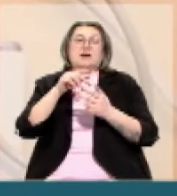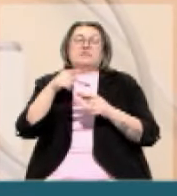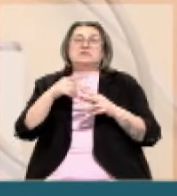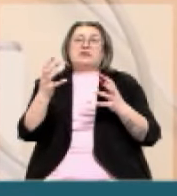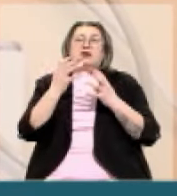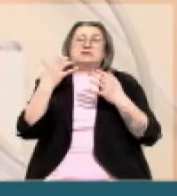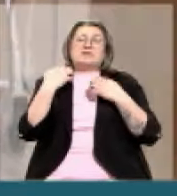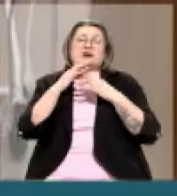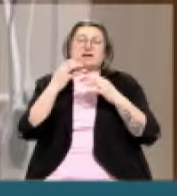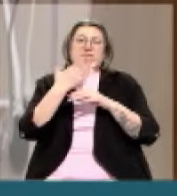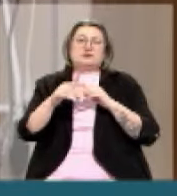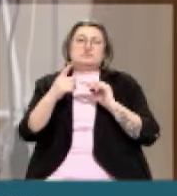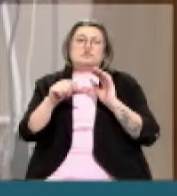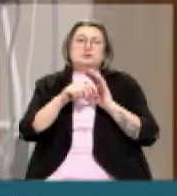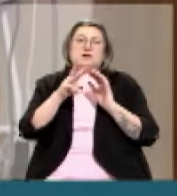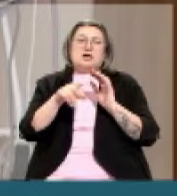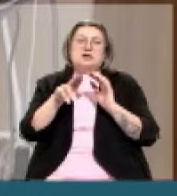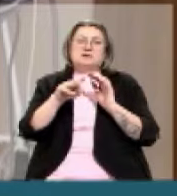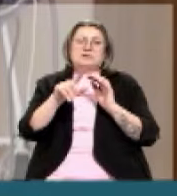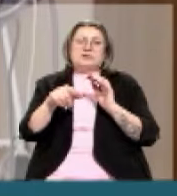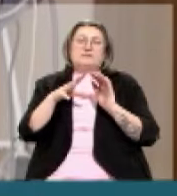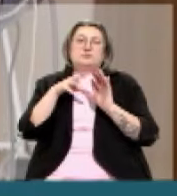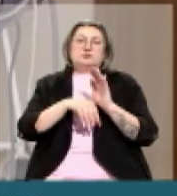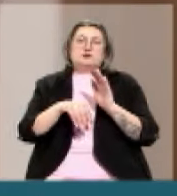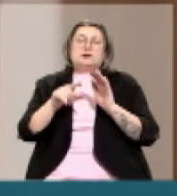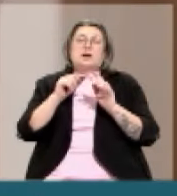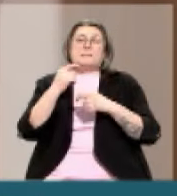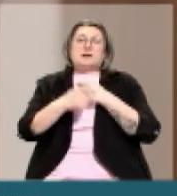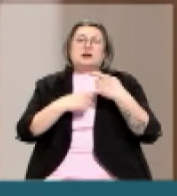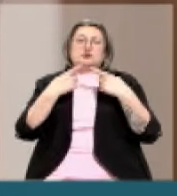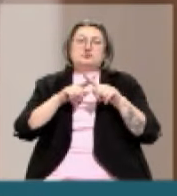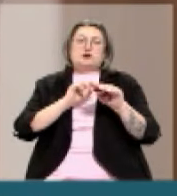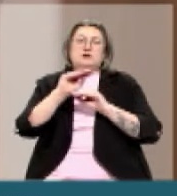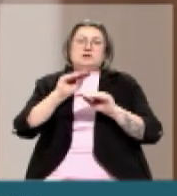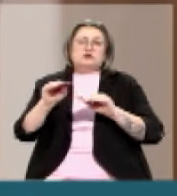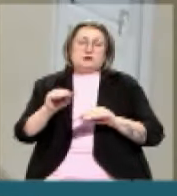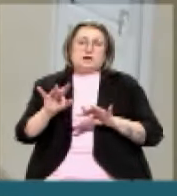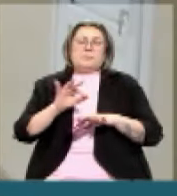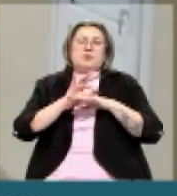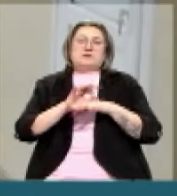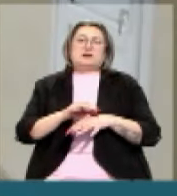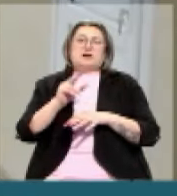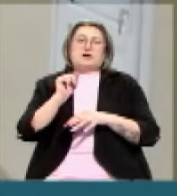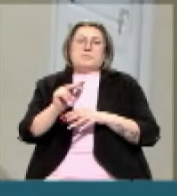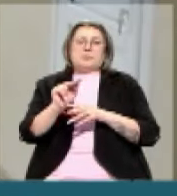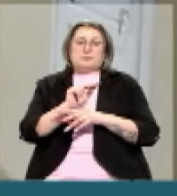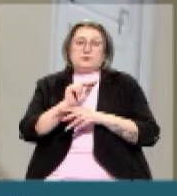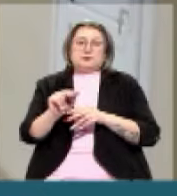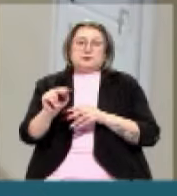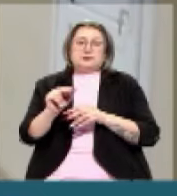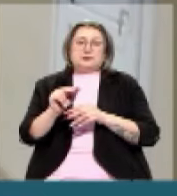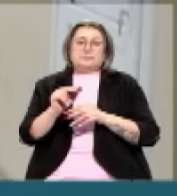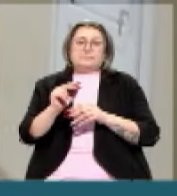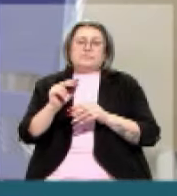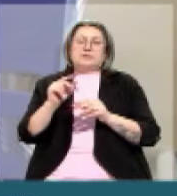бөлінді. Оның ішінде материалдық техникалық жарақтандыруға және күрделі жөндеу жүргізуге 5,7 миллиард теңге. Денсаулық сақтауының 17 объектісін